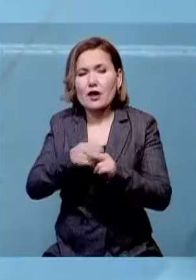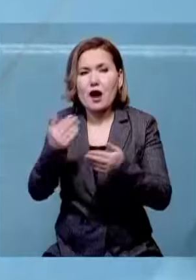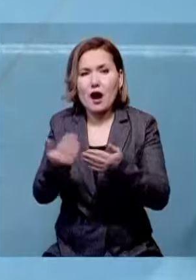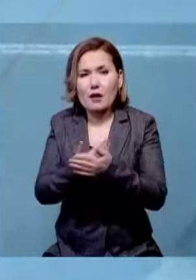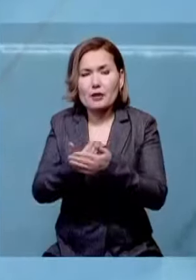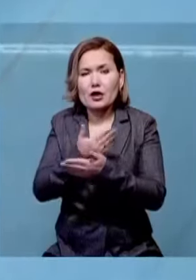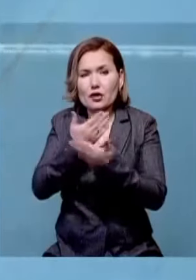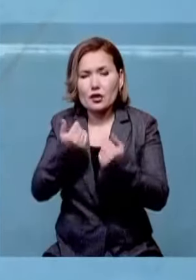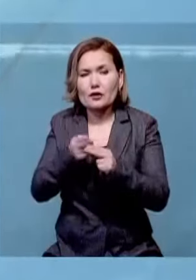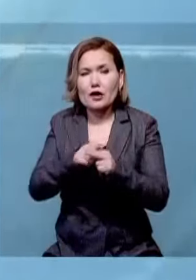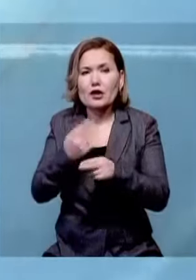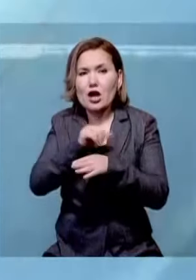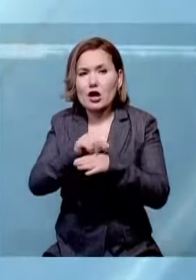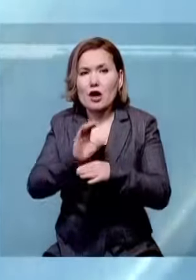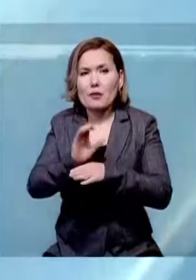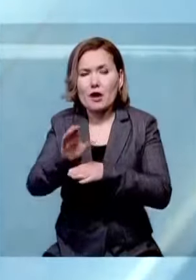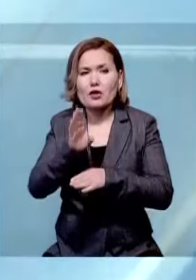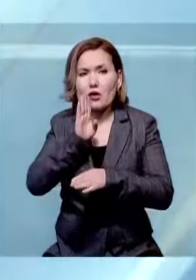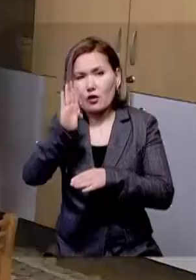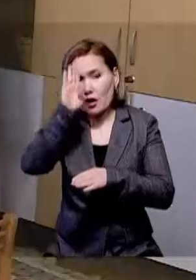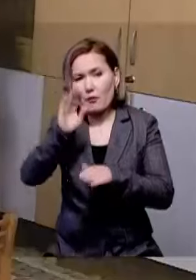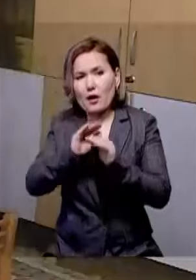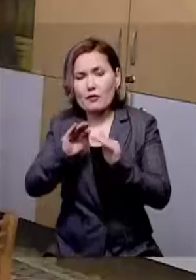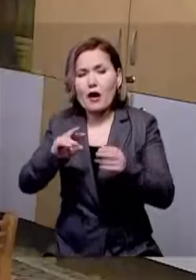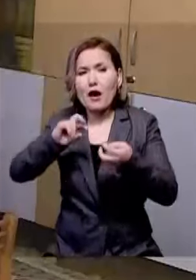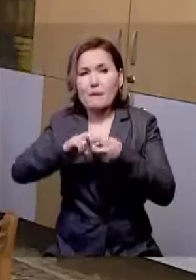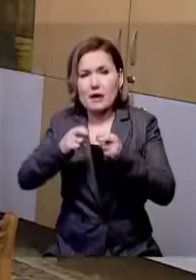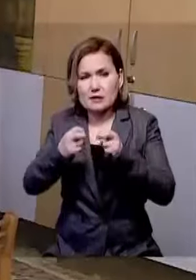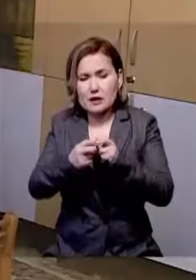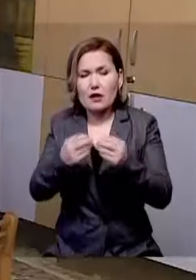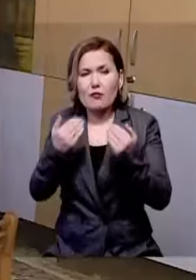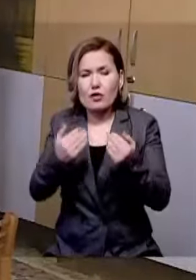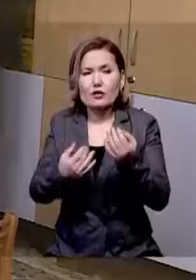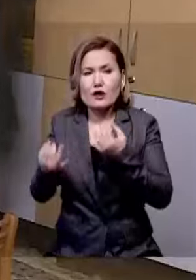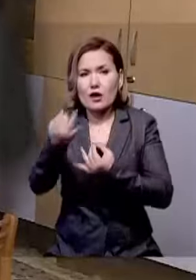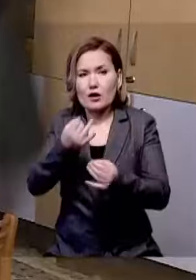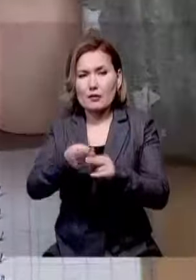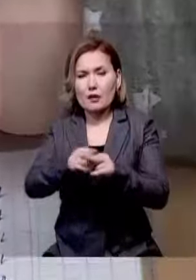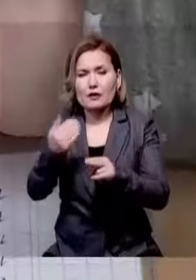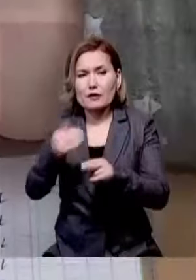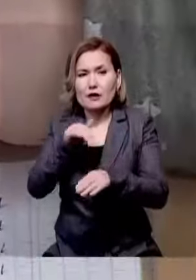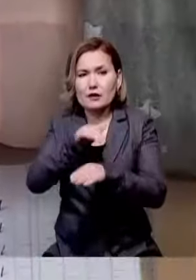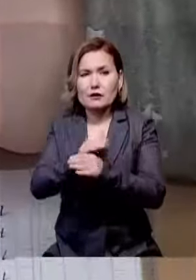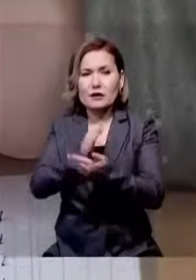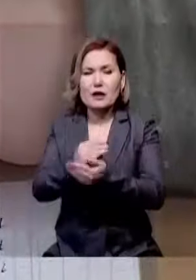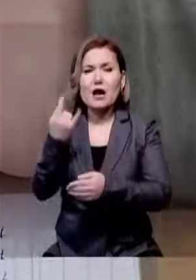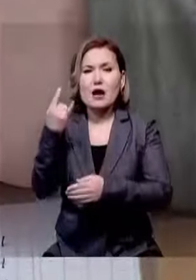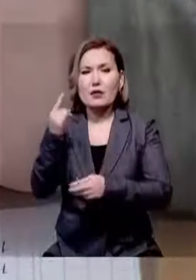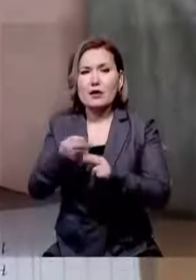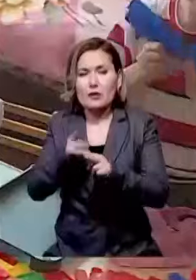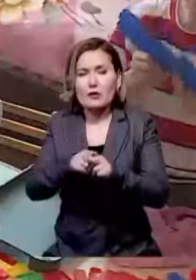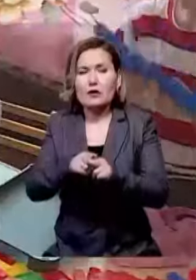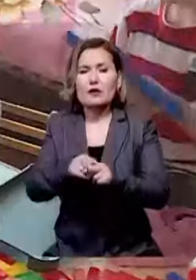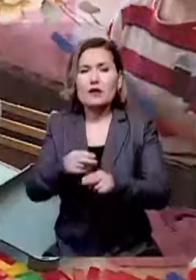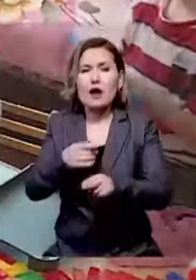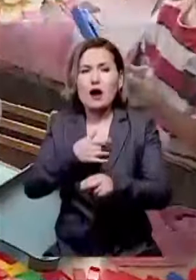ақпарат жоқ. Мұхит асып кеткен ұл-қыздарымыздың мәселесін сенатор Дархан Қыдырәлі көтерді. Статистикаға қарасақ, сәбилерді